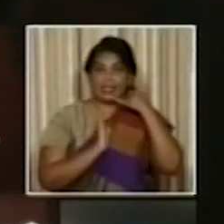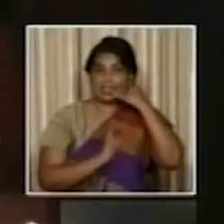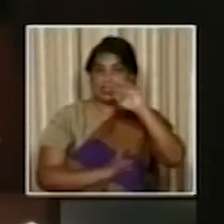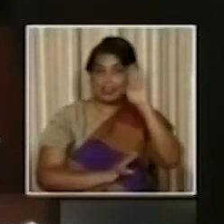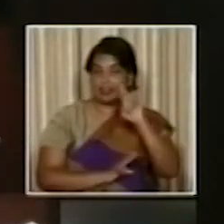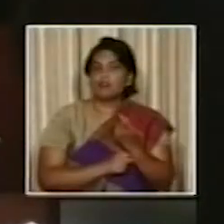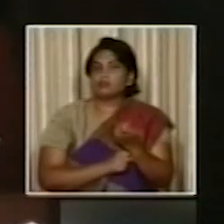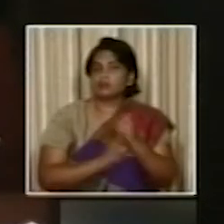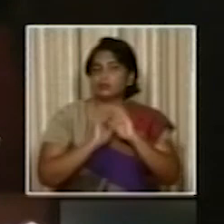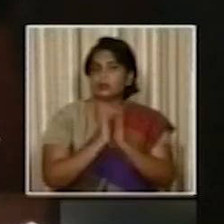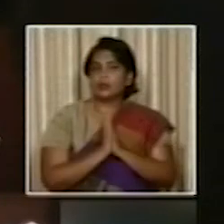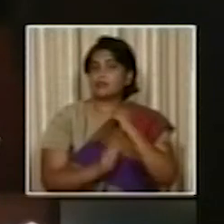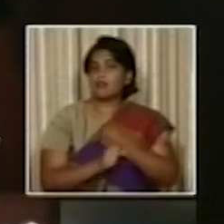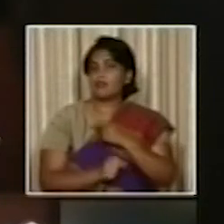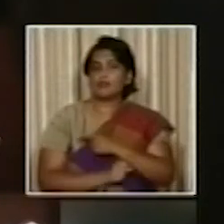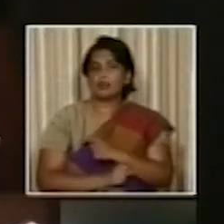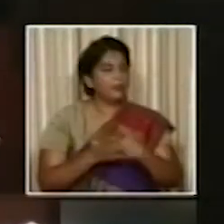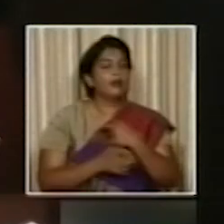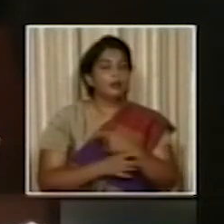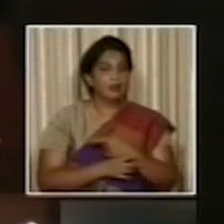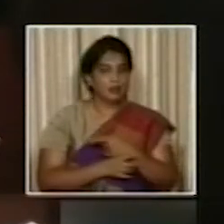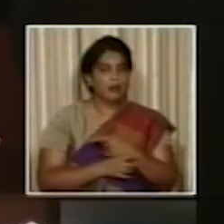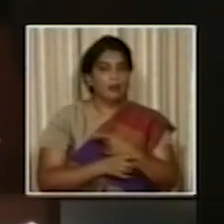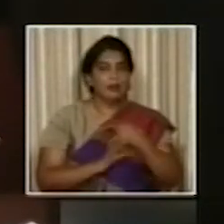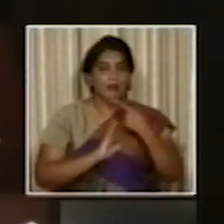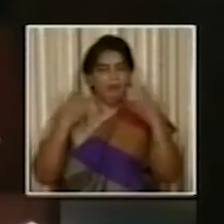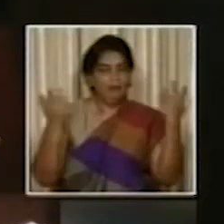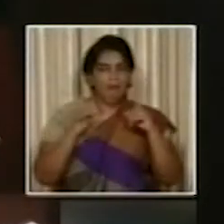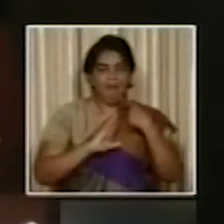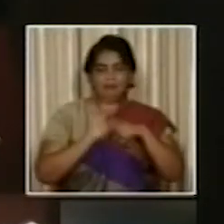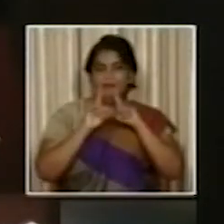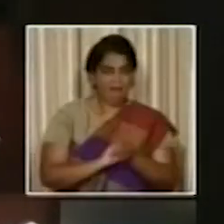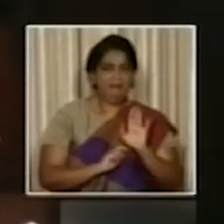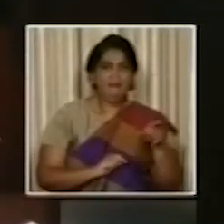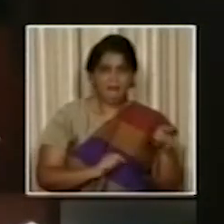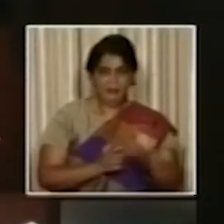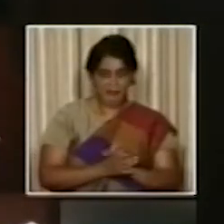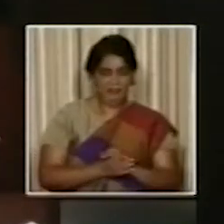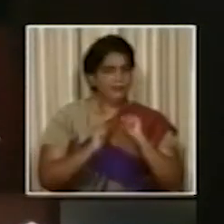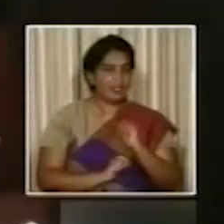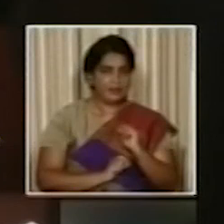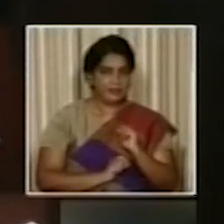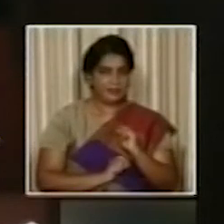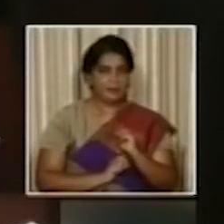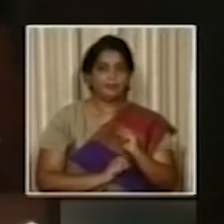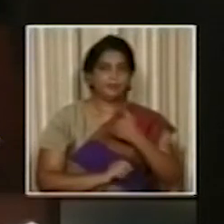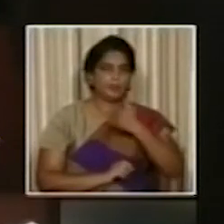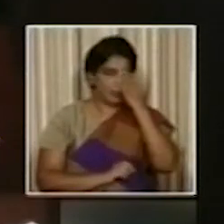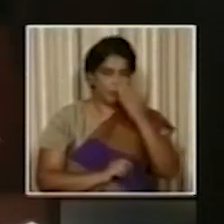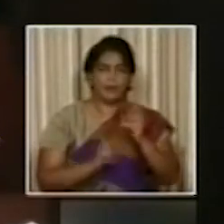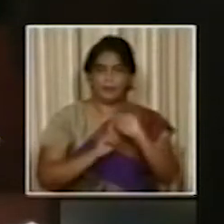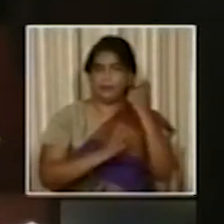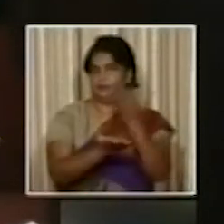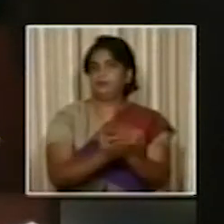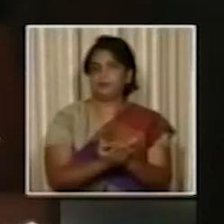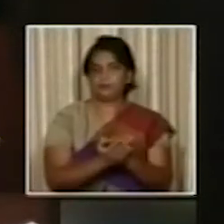டெலிகாம் தொடர்பான அரசாங்கத்தின் மதிப்பீட்டு அறிக்கை இன்னும் நாட்டிற்கு வெளிப்படுத்தப்படவில்லை. அதனை மறைத்து வைத்துள்ளார்கள். தயவு செய்து அதனை